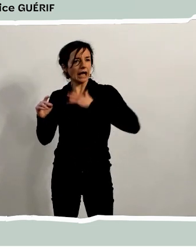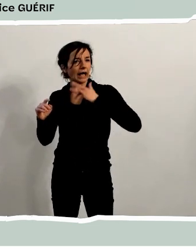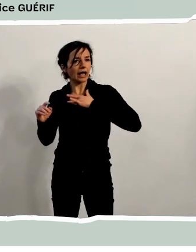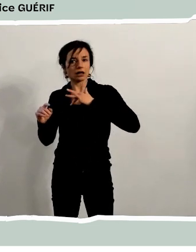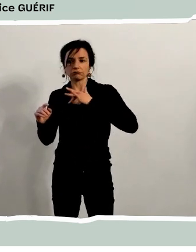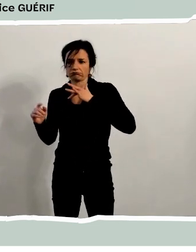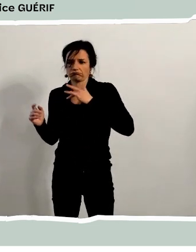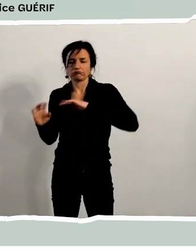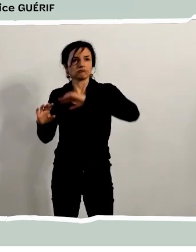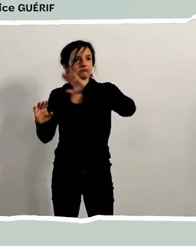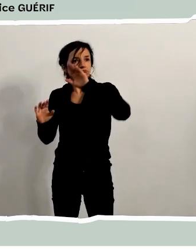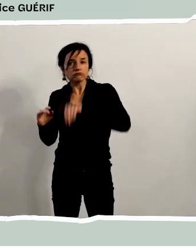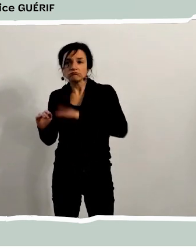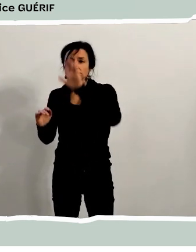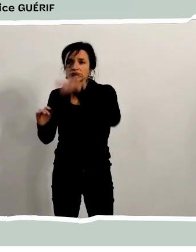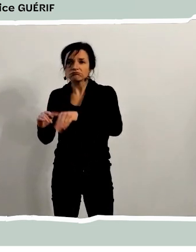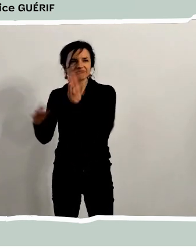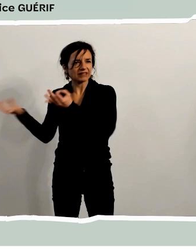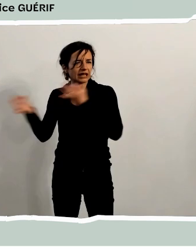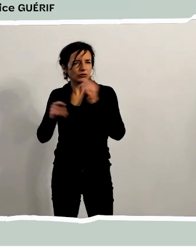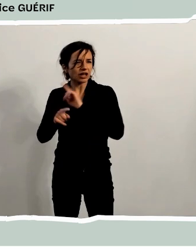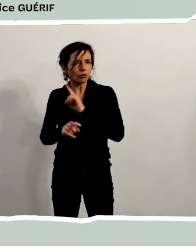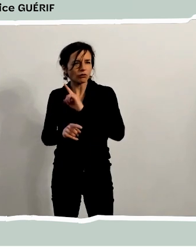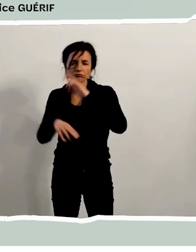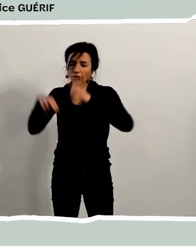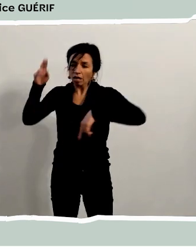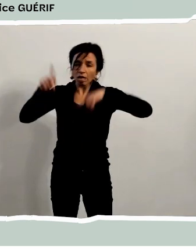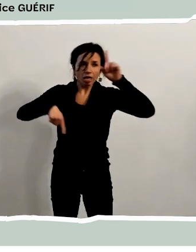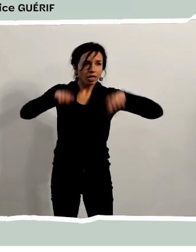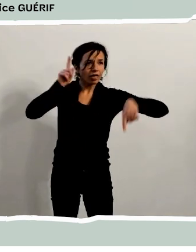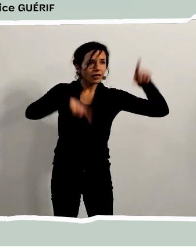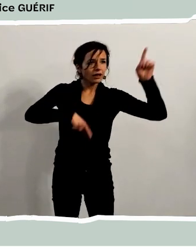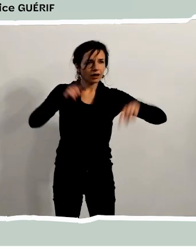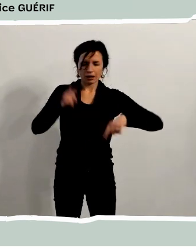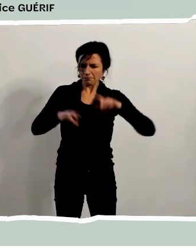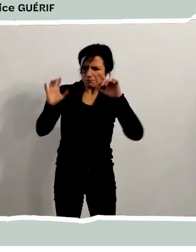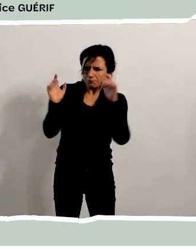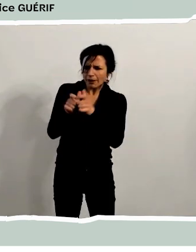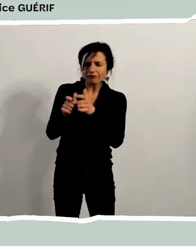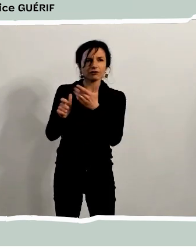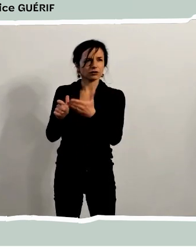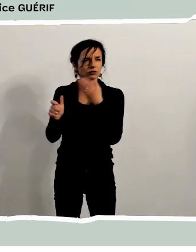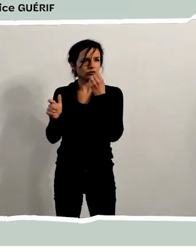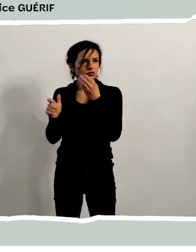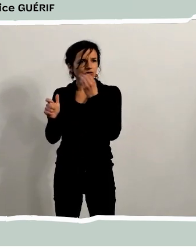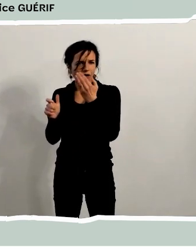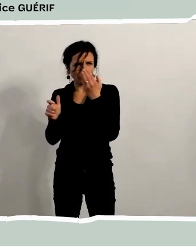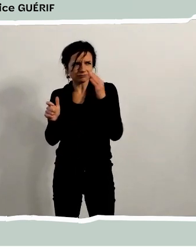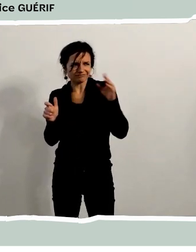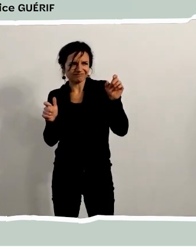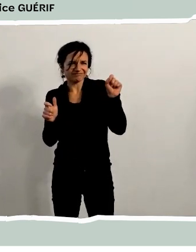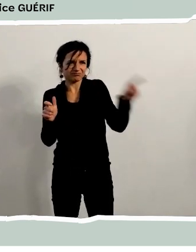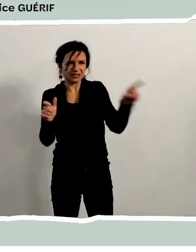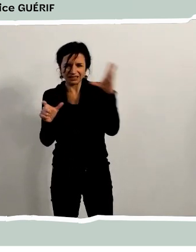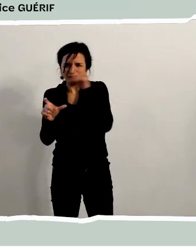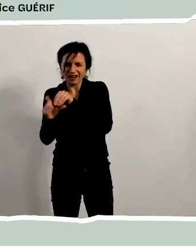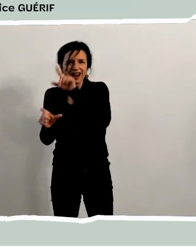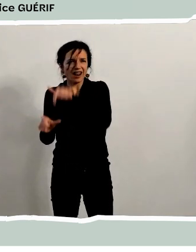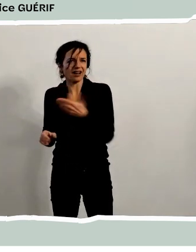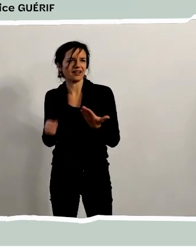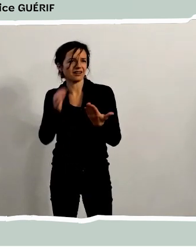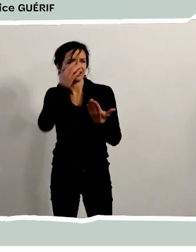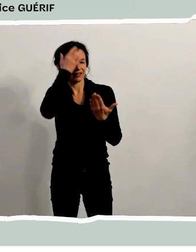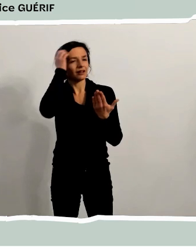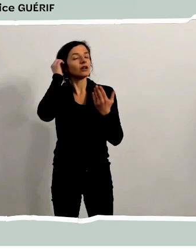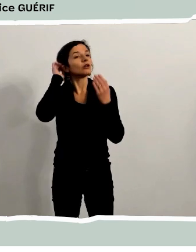eh bien, on retrouve chez elles des taux plus élevés que chez les femmes qui ont des cycles plus réguliers. Donc, chez les femmes qui souffrent du